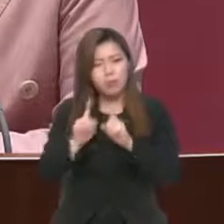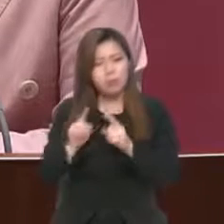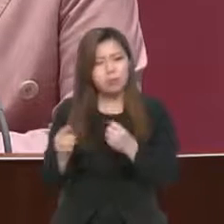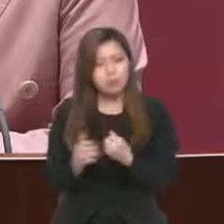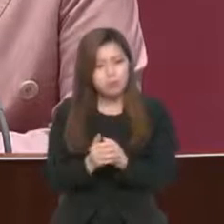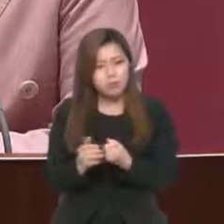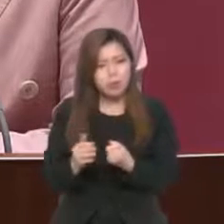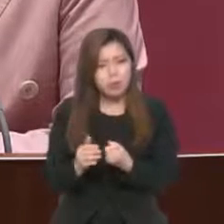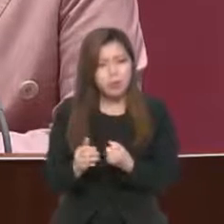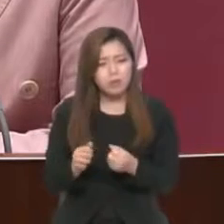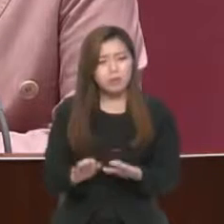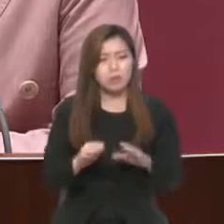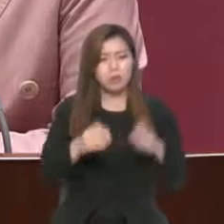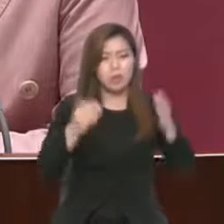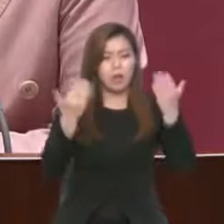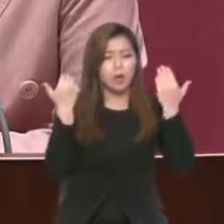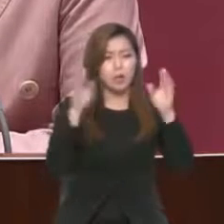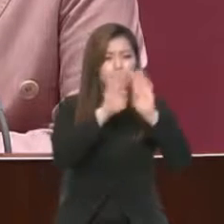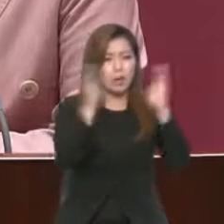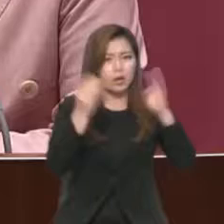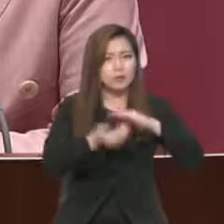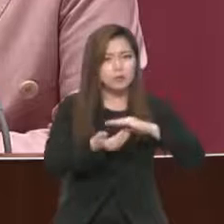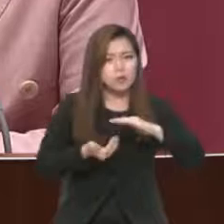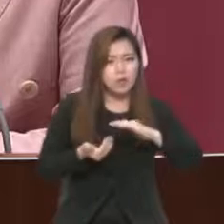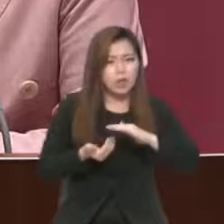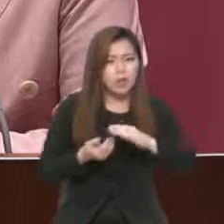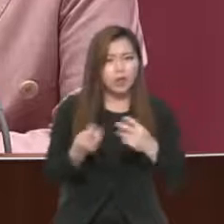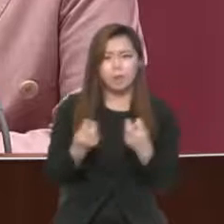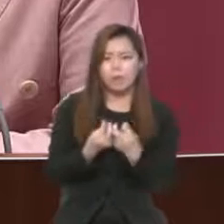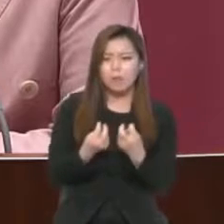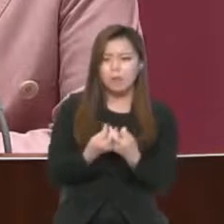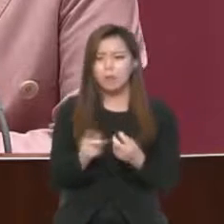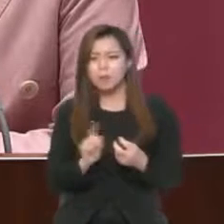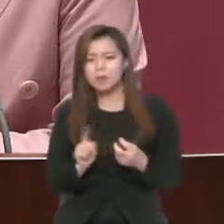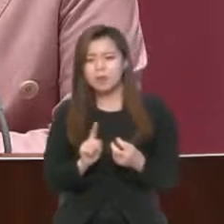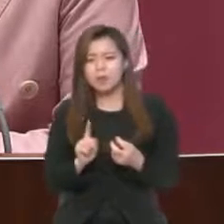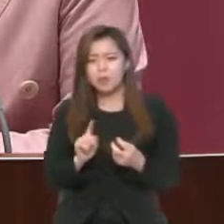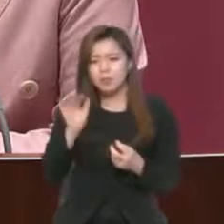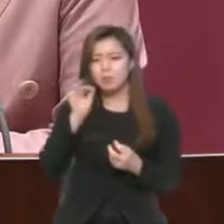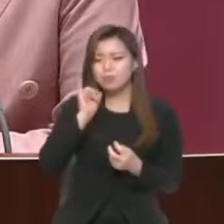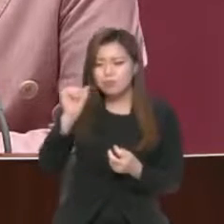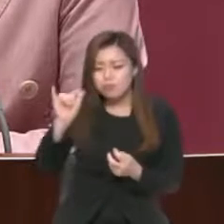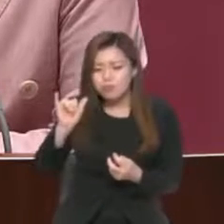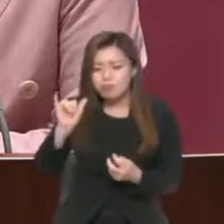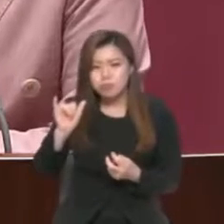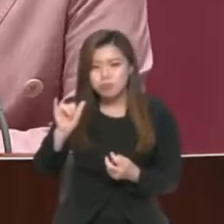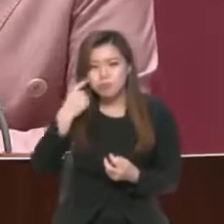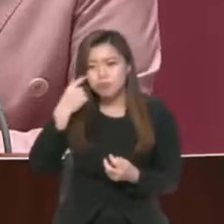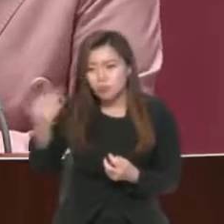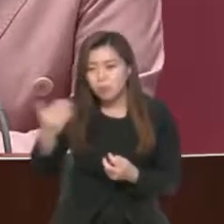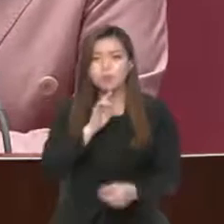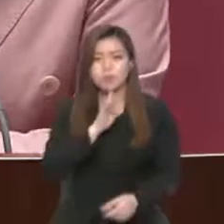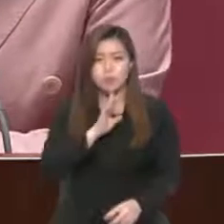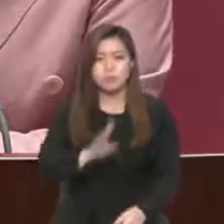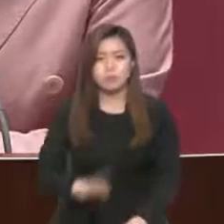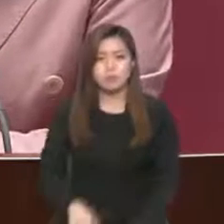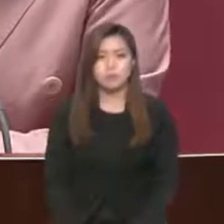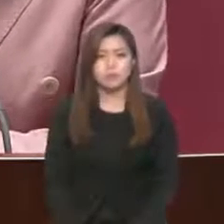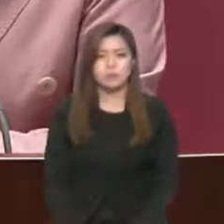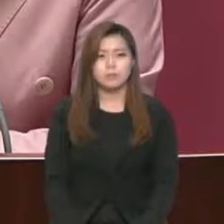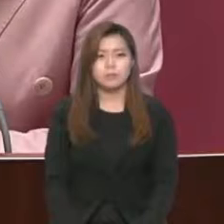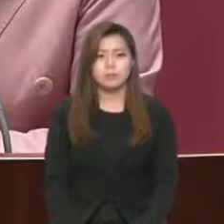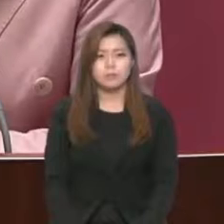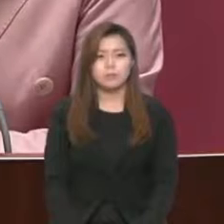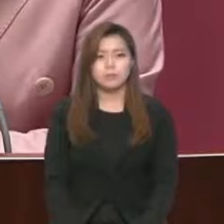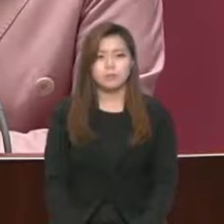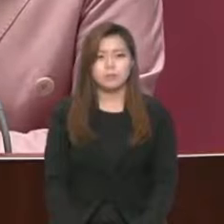이제 계약 전에 갈 수 있는 그 방안을 보좌관을 통해서 문의를 했다는 것입니다. 네. 네.